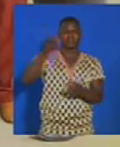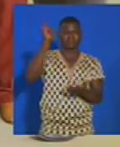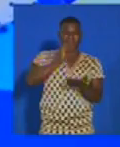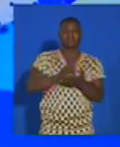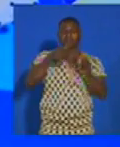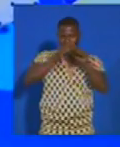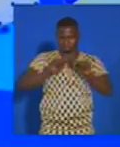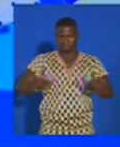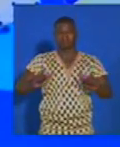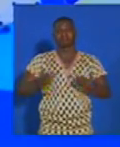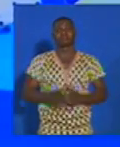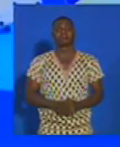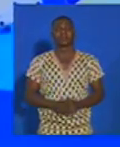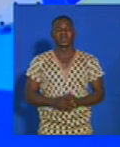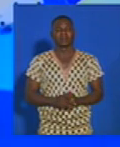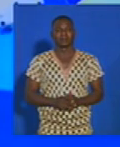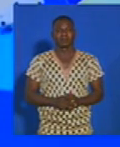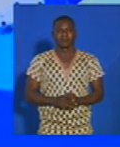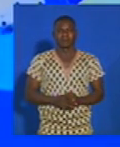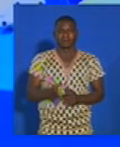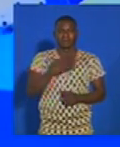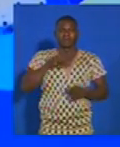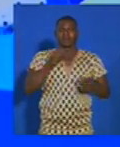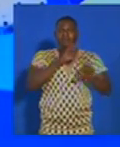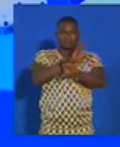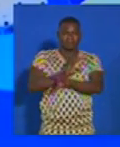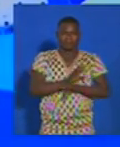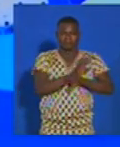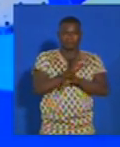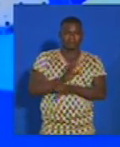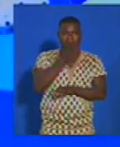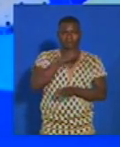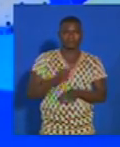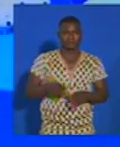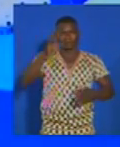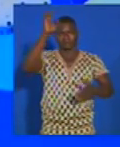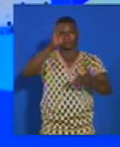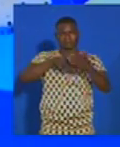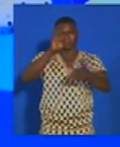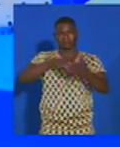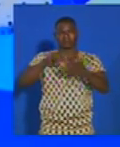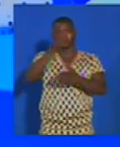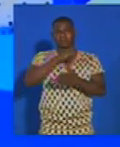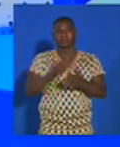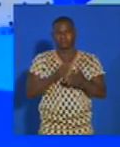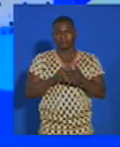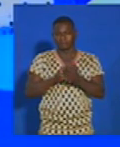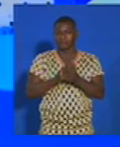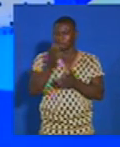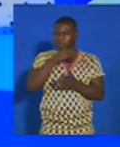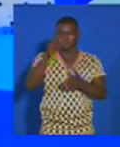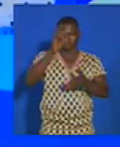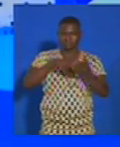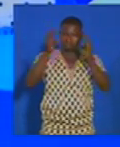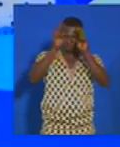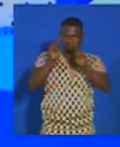formation. À présent, un mot de culture. Après notre monde, le sculpteur Salfo Dermé sculpte monde idéal.